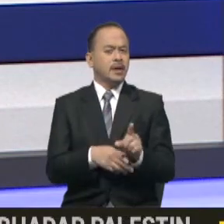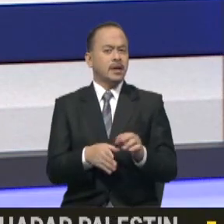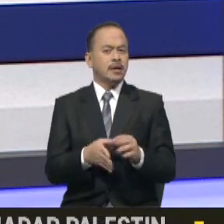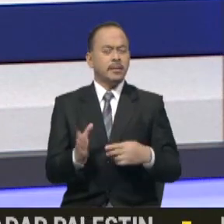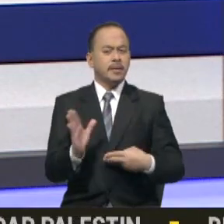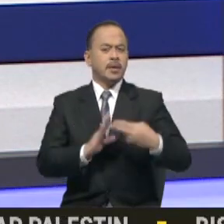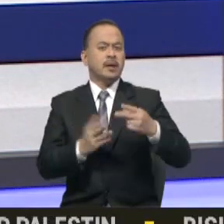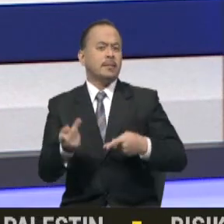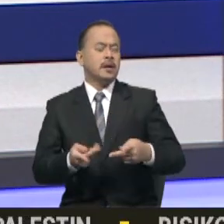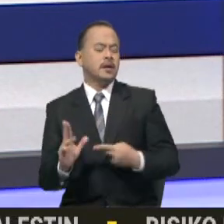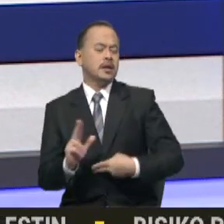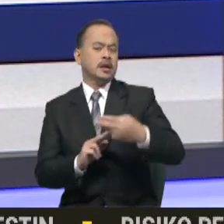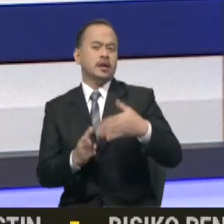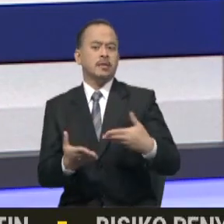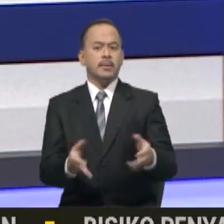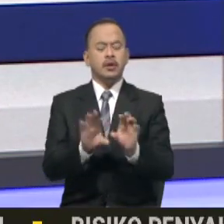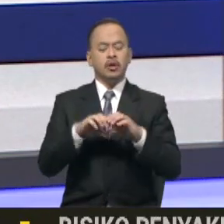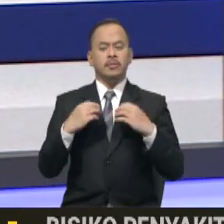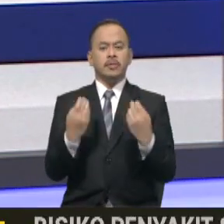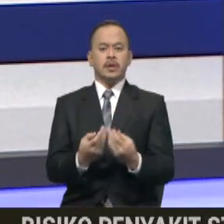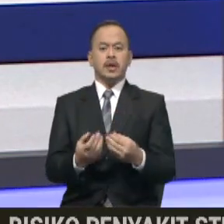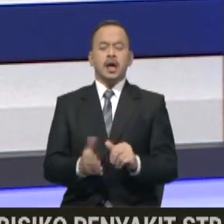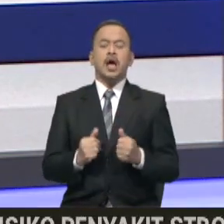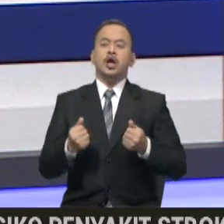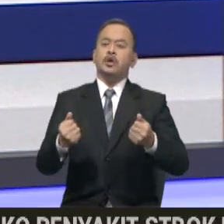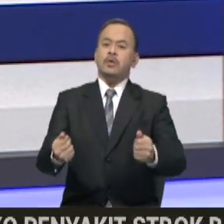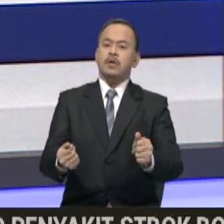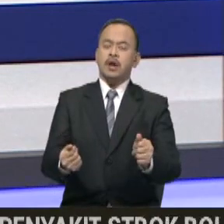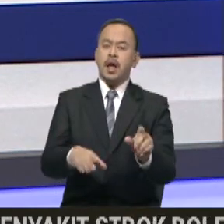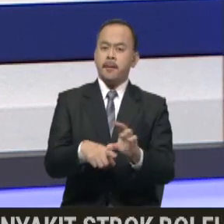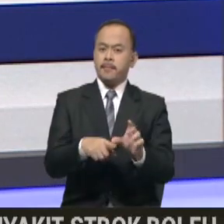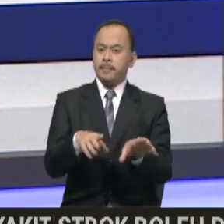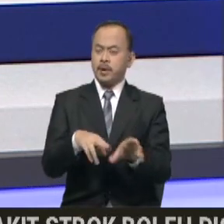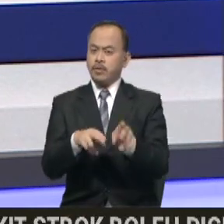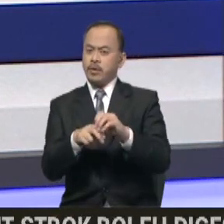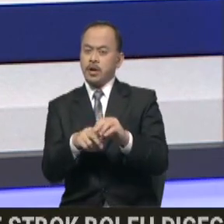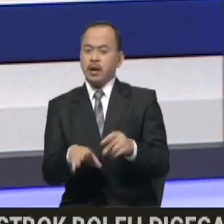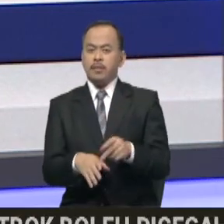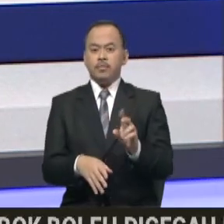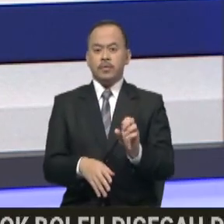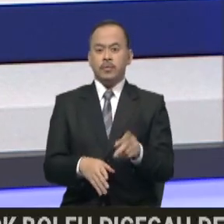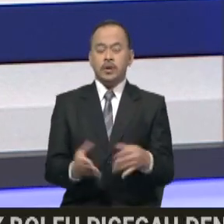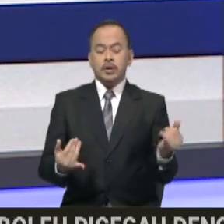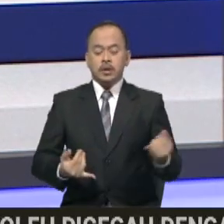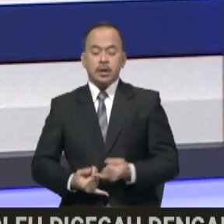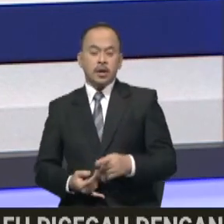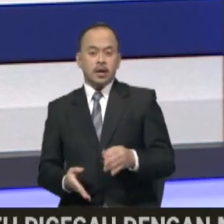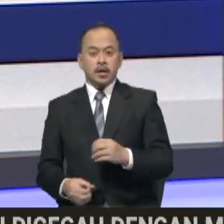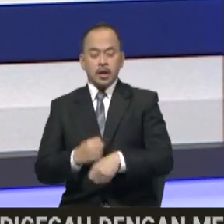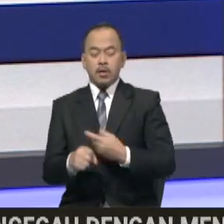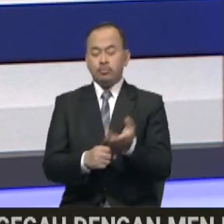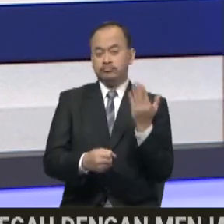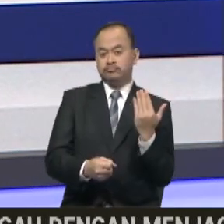perkhidmatan tertinggi diberikan kepada komuniti. Anugerah pengerusi yang diperkenalkan oleh BSM sejak tahun lalu adalah